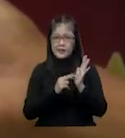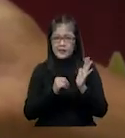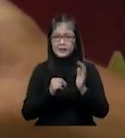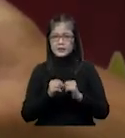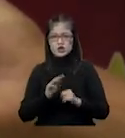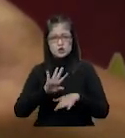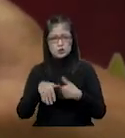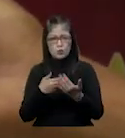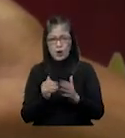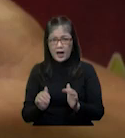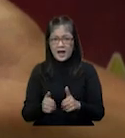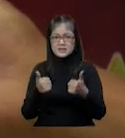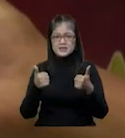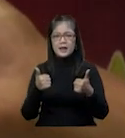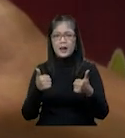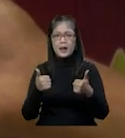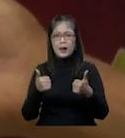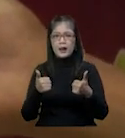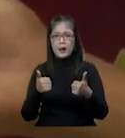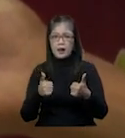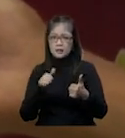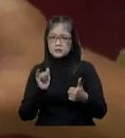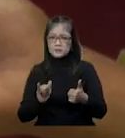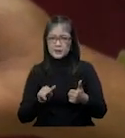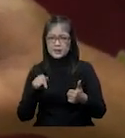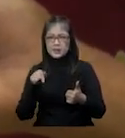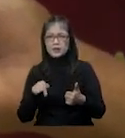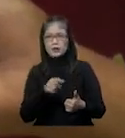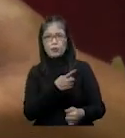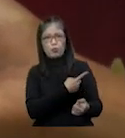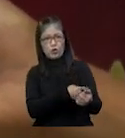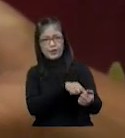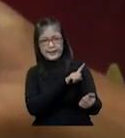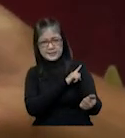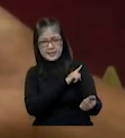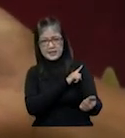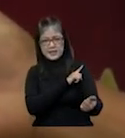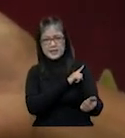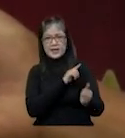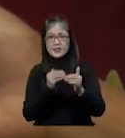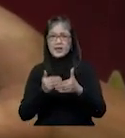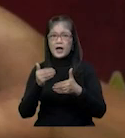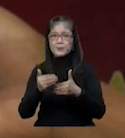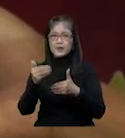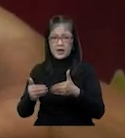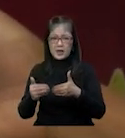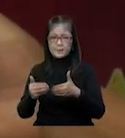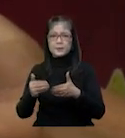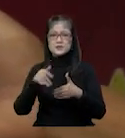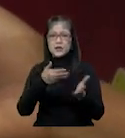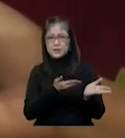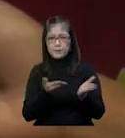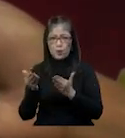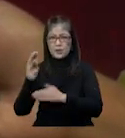hasil yang kita layak untuk adakan potensi untuk kandidat untuk tahapan berikutnya, kita bawa preview di Jakarta untuk kita